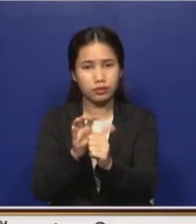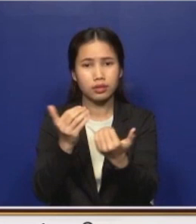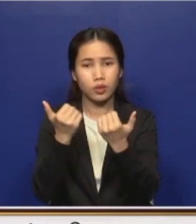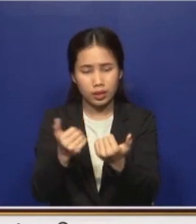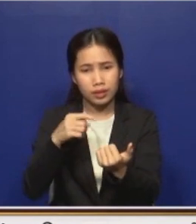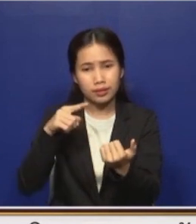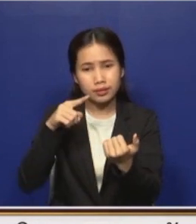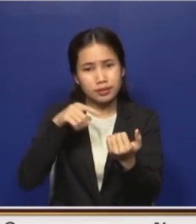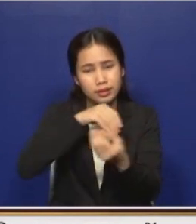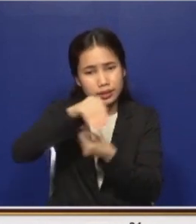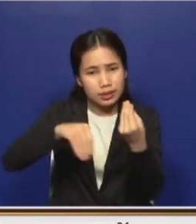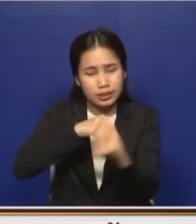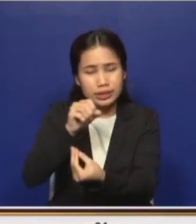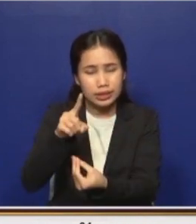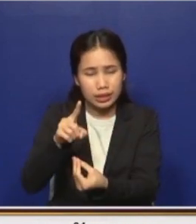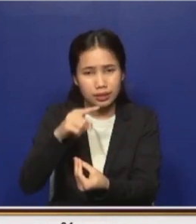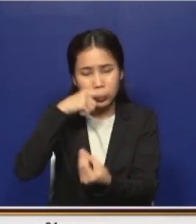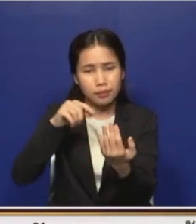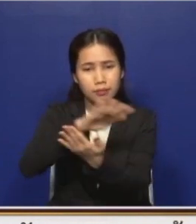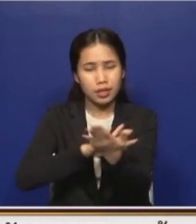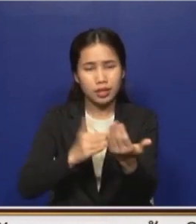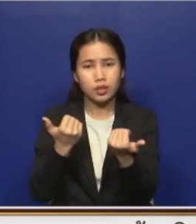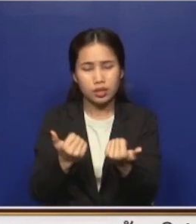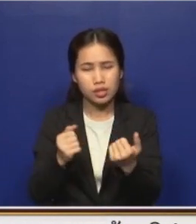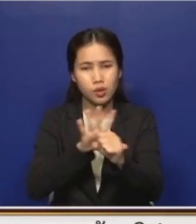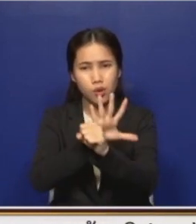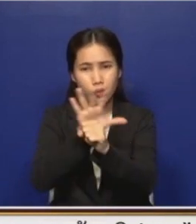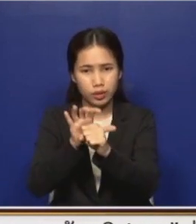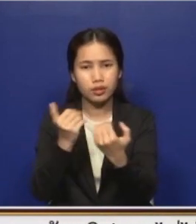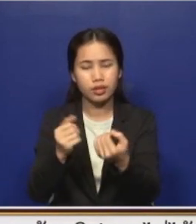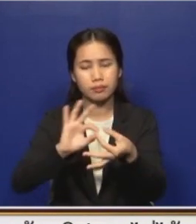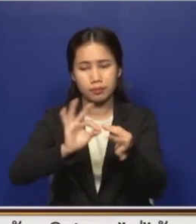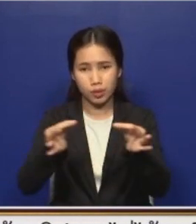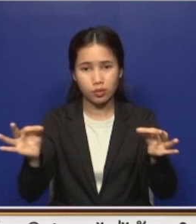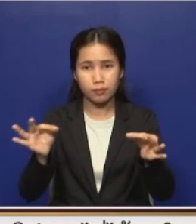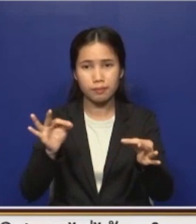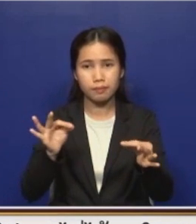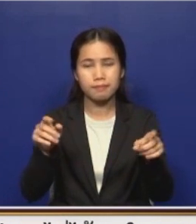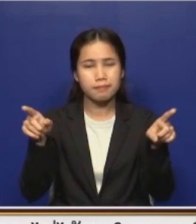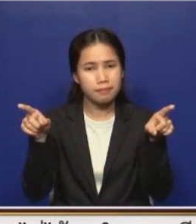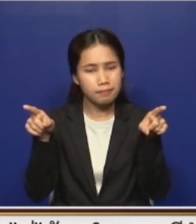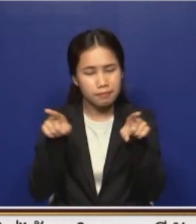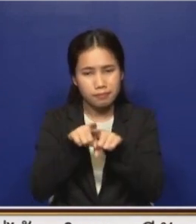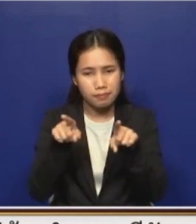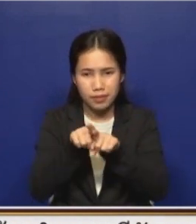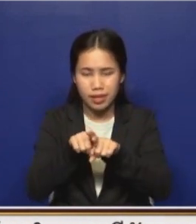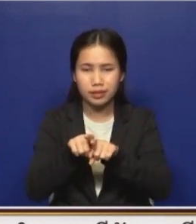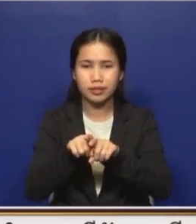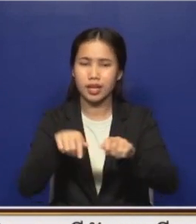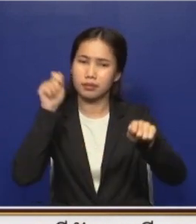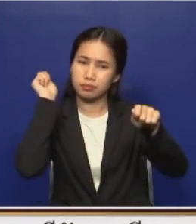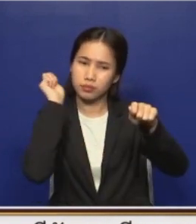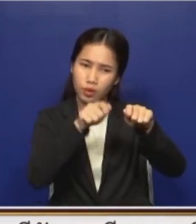ษายนทุกคนต้องทำอะไรฮะอยู่บ้านหยุดเชื้อเพื่อชาติเลิกทำอาหารกินปิดบทร้านอาหารให้ไ